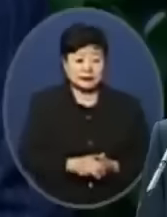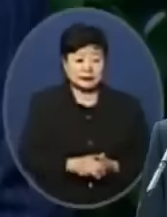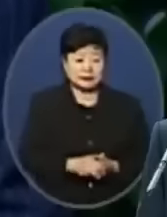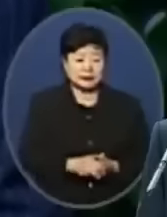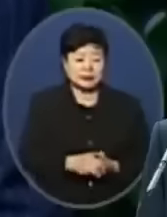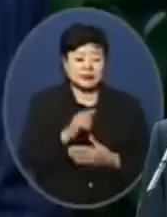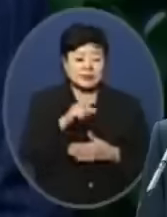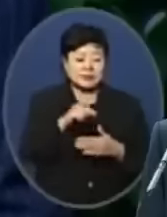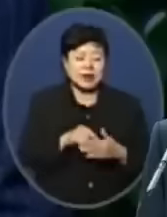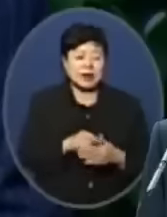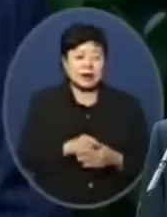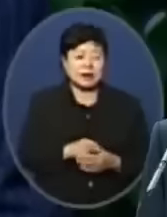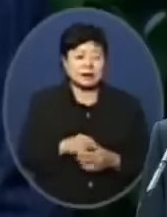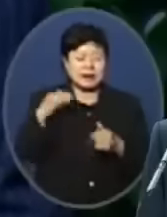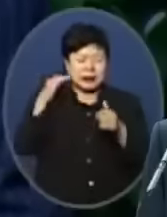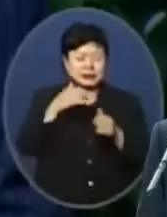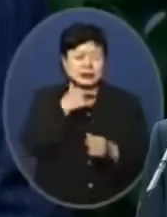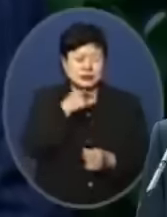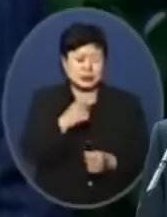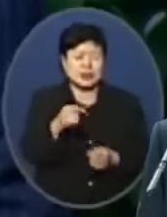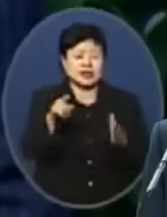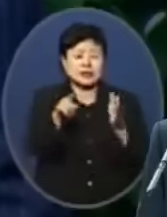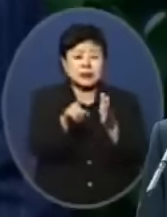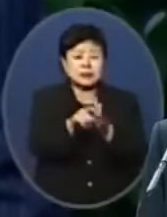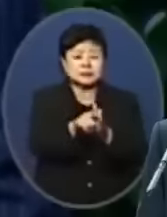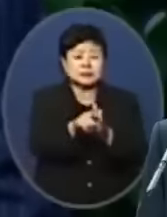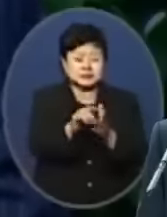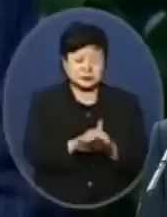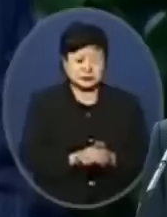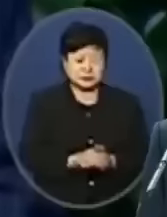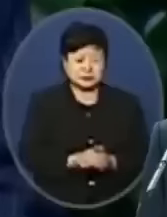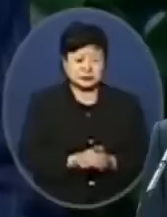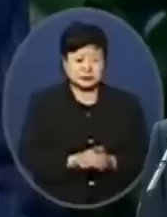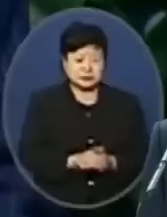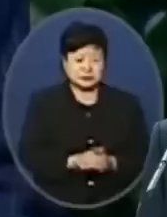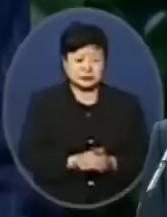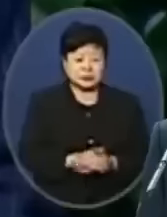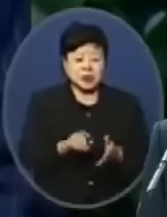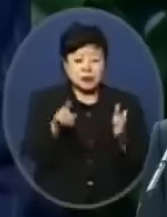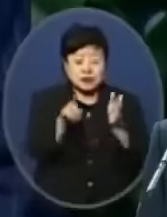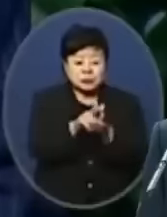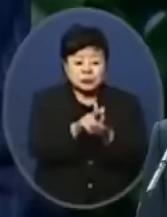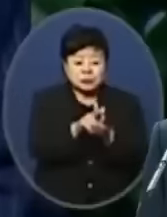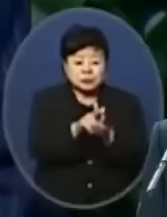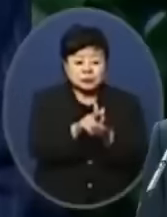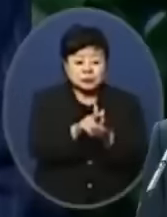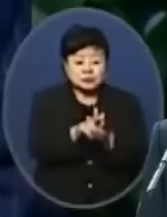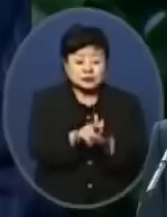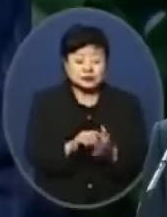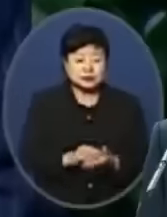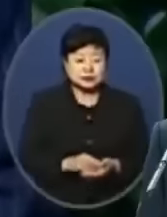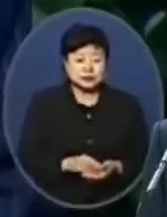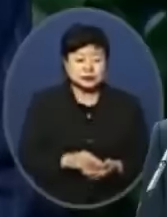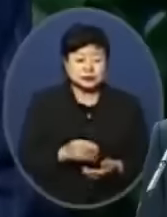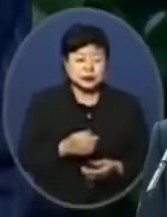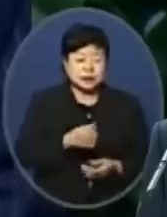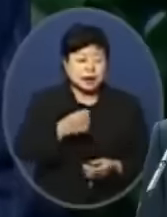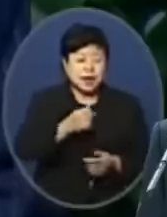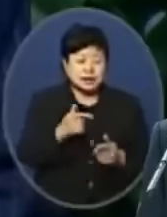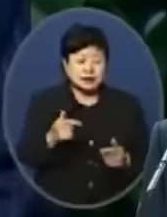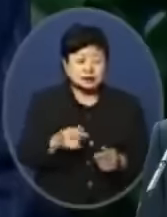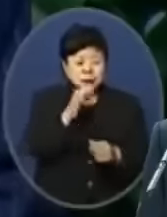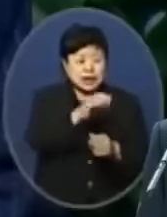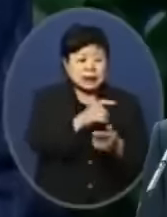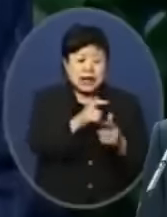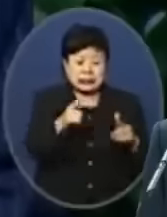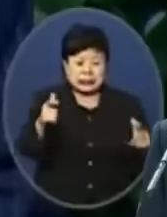다 마음에 간절히 사모하는 것이 그것입니다. 그런데 알고 보면 여러분, 믿음은 여러분이 추구하는 것이 아니고 여러분이 값지고 사는